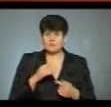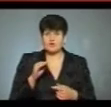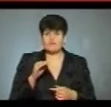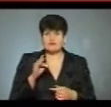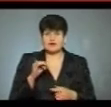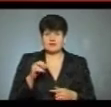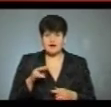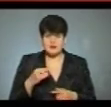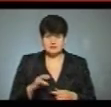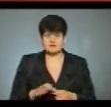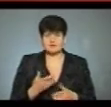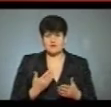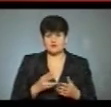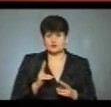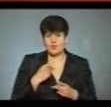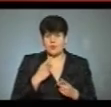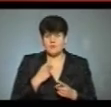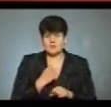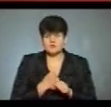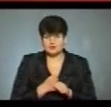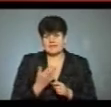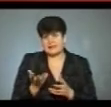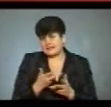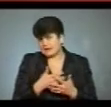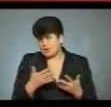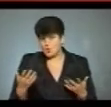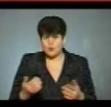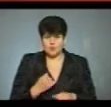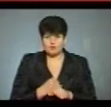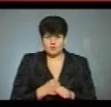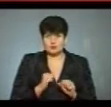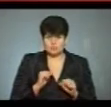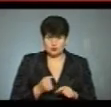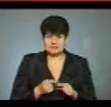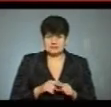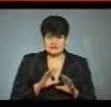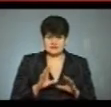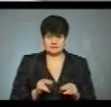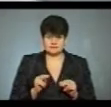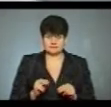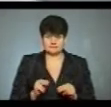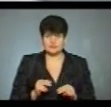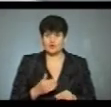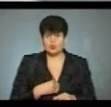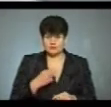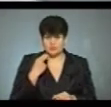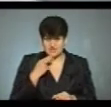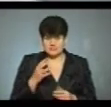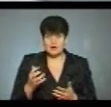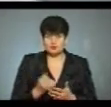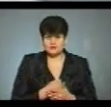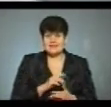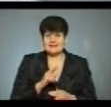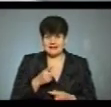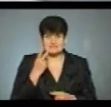працюють на кількох роботах, так, то, в принципі, всі інші можна таким чином легалізувати. Хочемо як краще, але вийде як завжди.